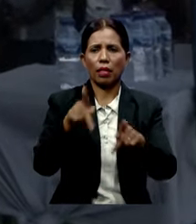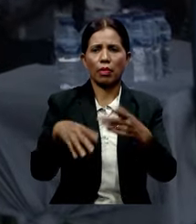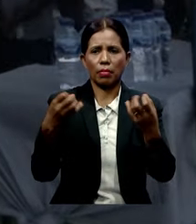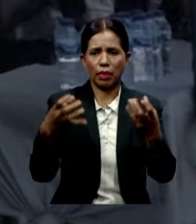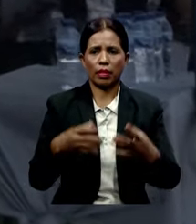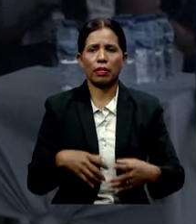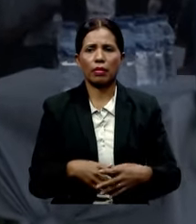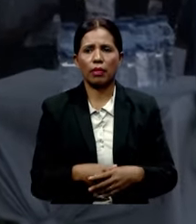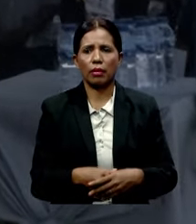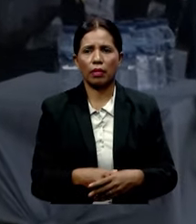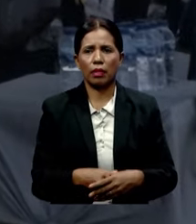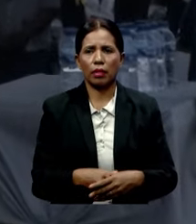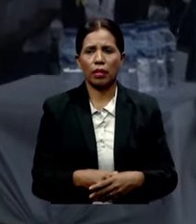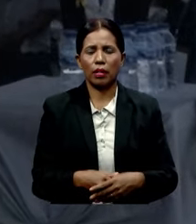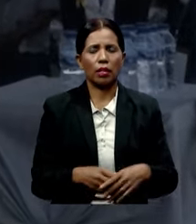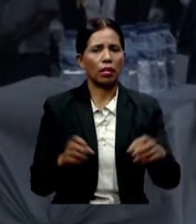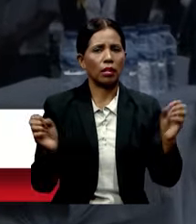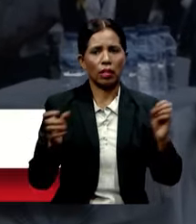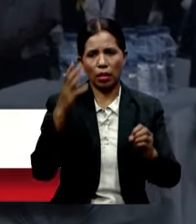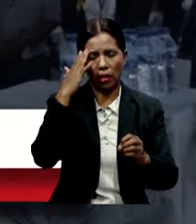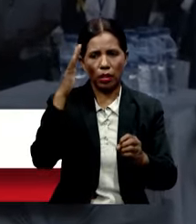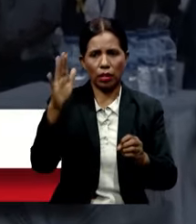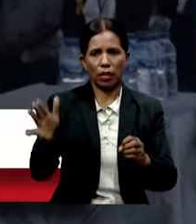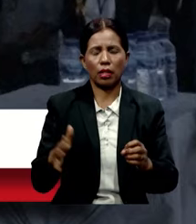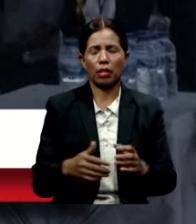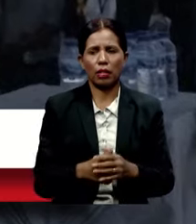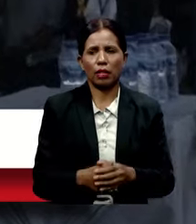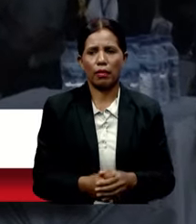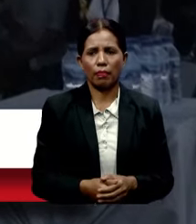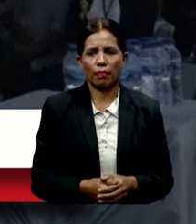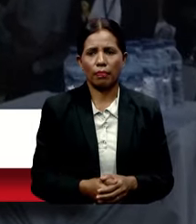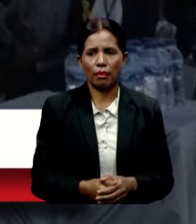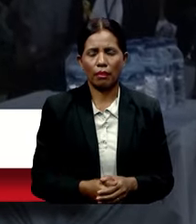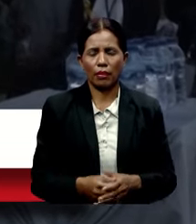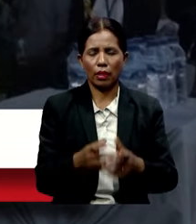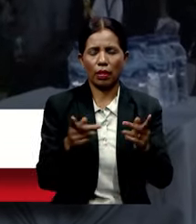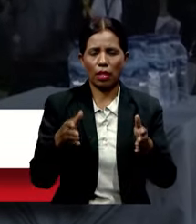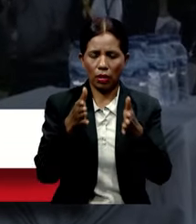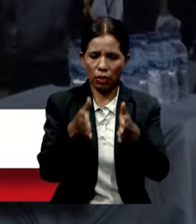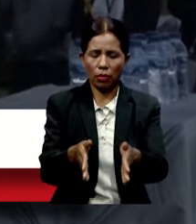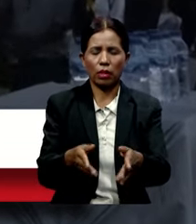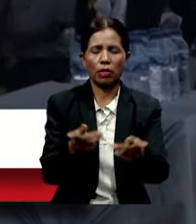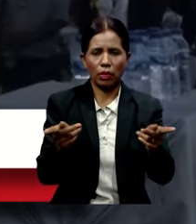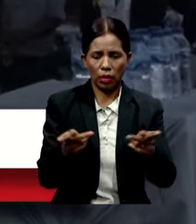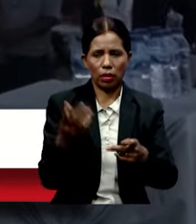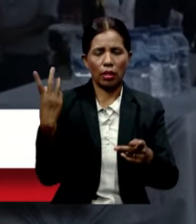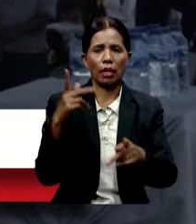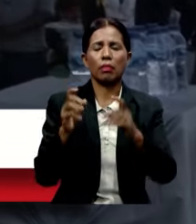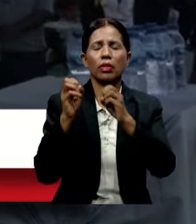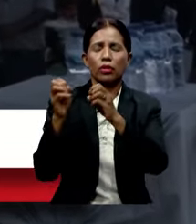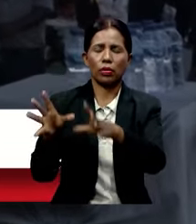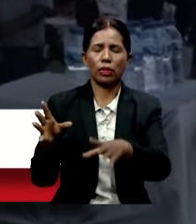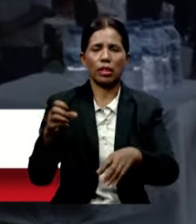nebe la consegue halot iha fatin nebe ke merece. Ita continua na fatin